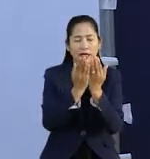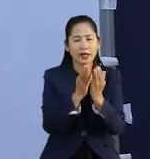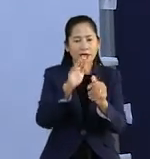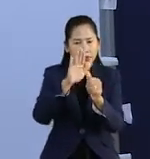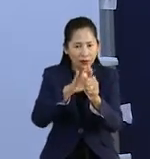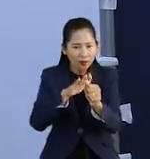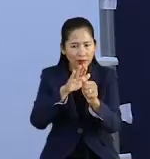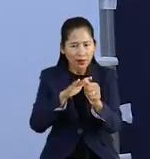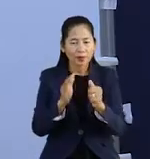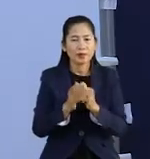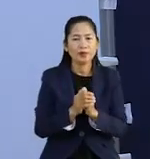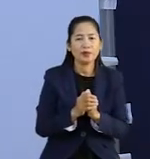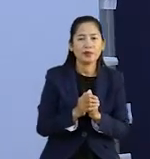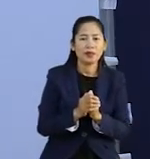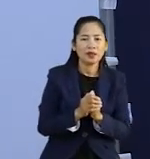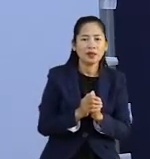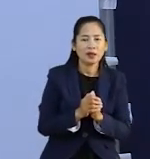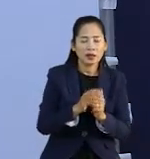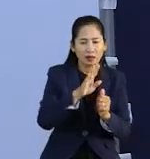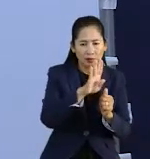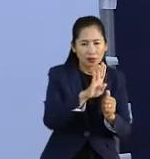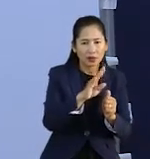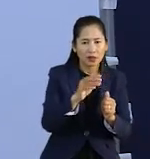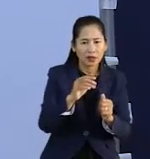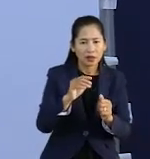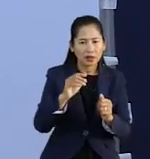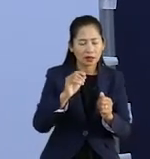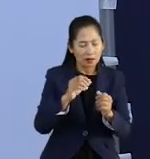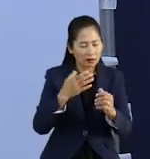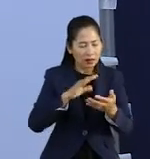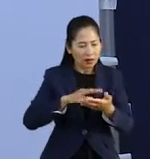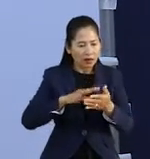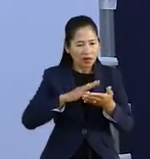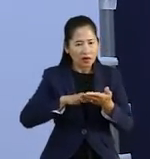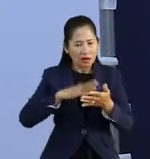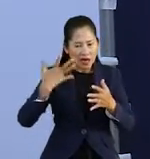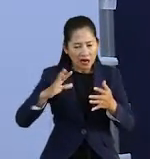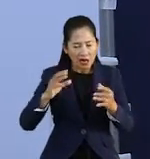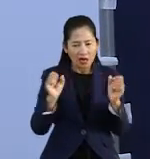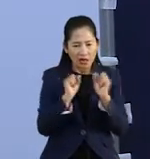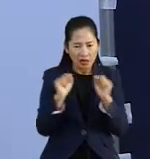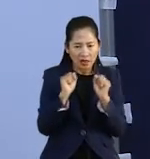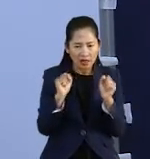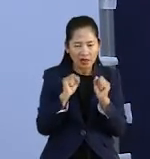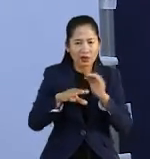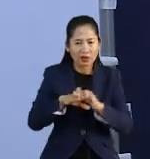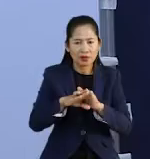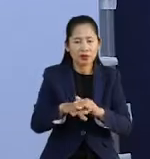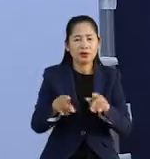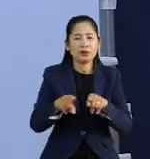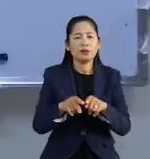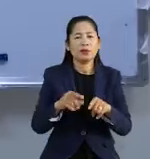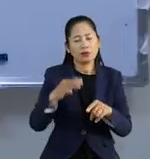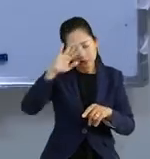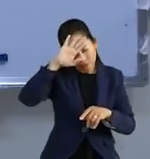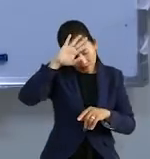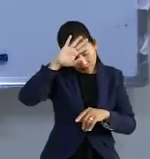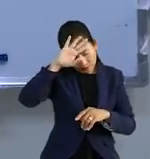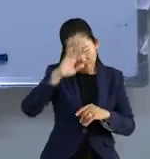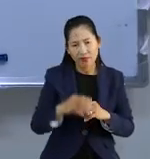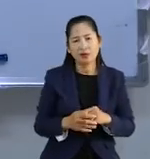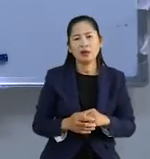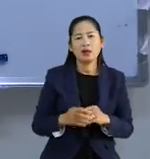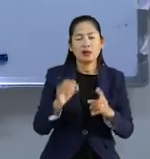ได้ถนอมถนอมบาดระบาดที่บุญกวาดกระไดคลังหายโรงเงียญโยโดยกรุ่นบาด